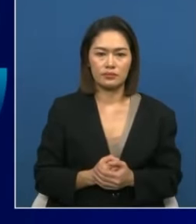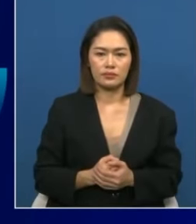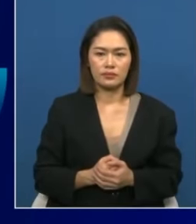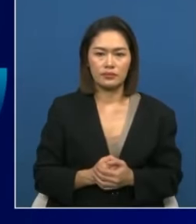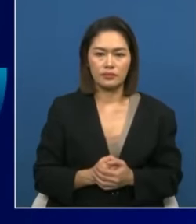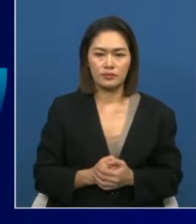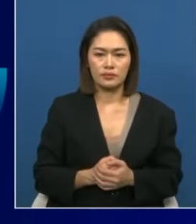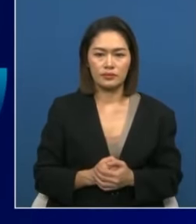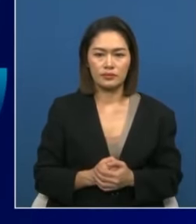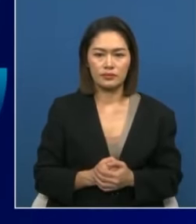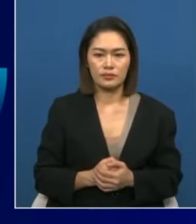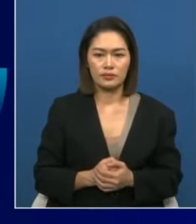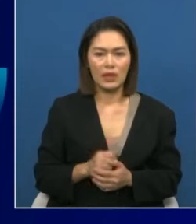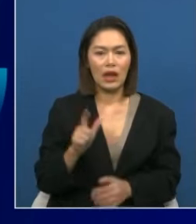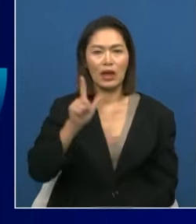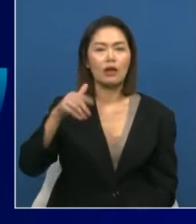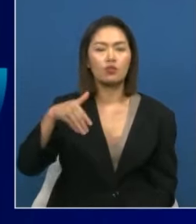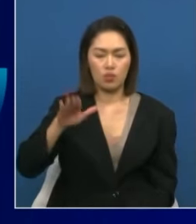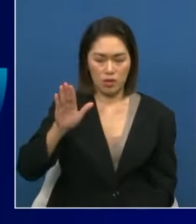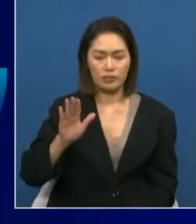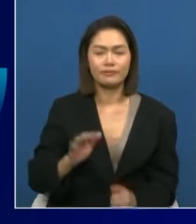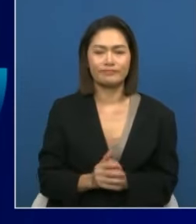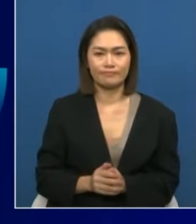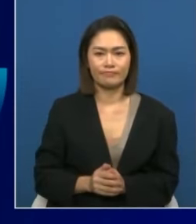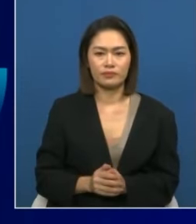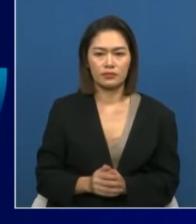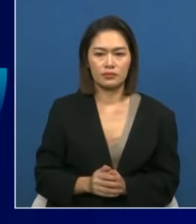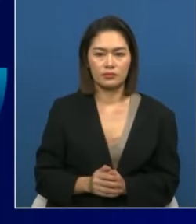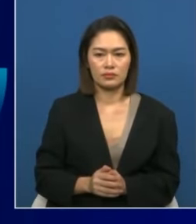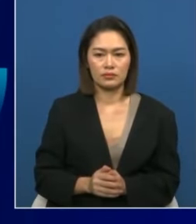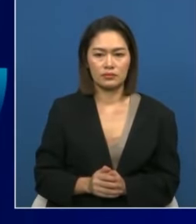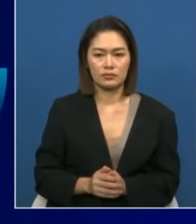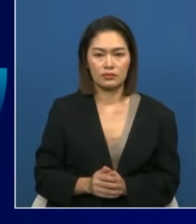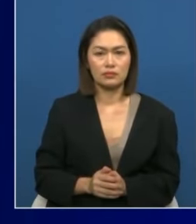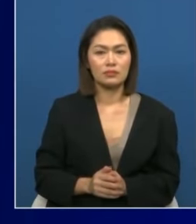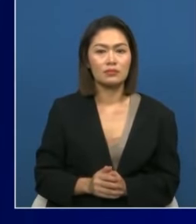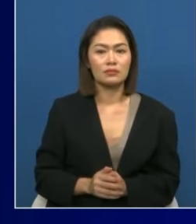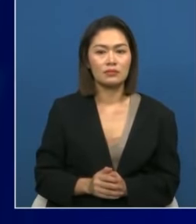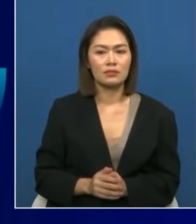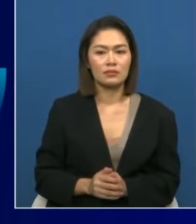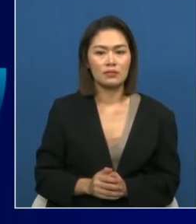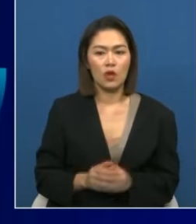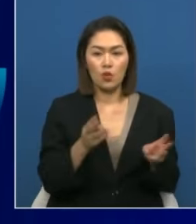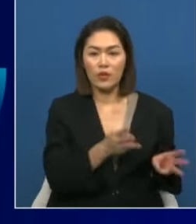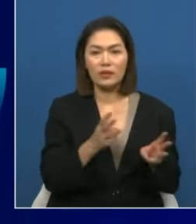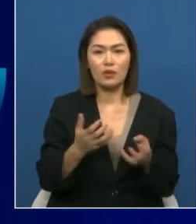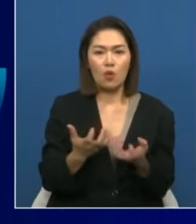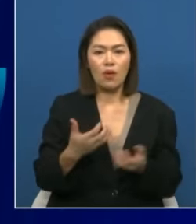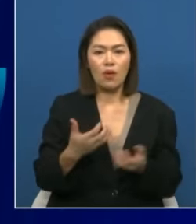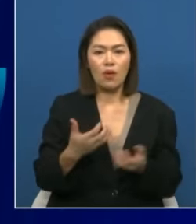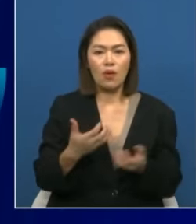มูลค่าหลักล้านกว่าแล้วกันนะคะแล้วก็สิ่งที่ได้คือหาวิธีขายของทุกอย่างเรียนทุกอย่างที่เ